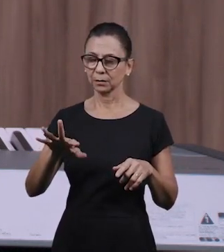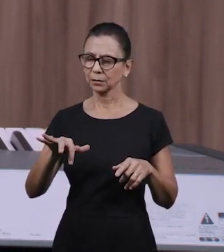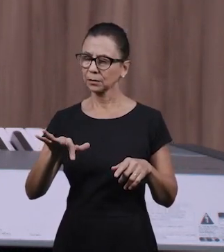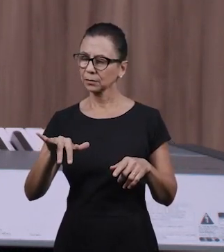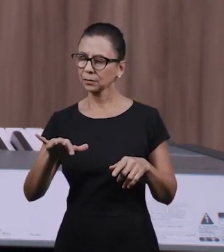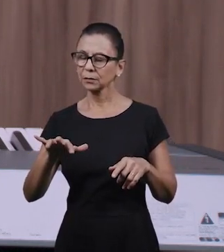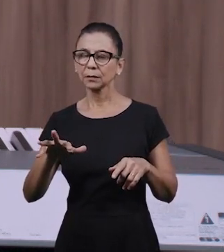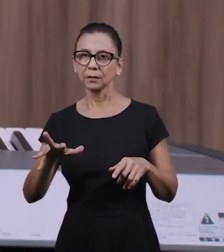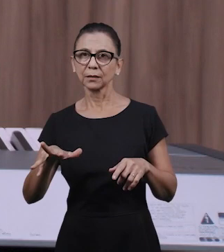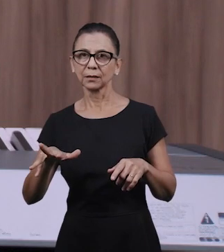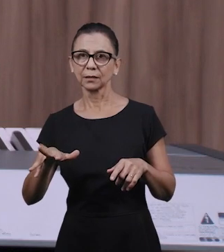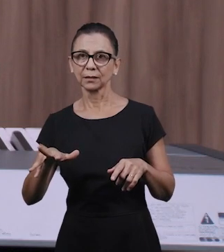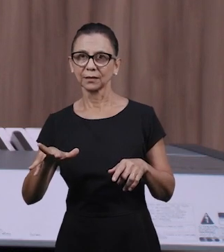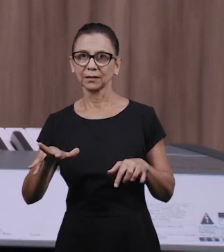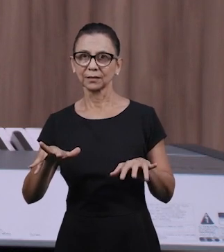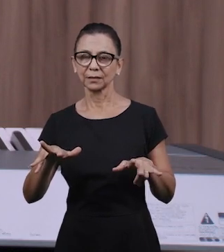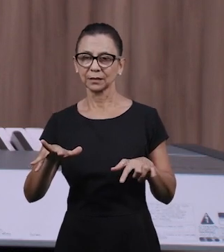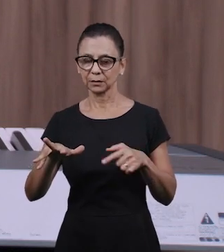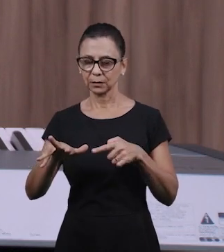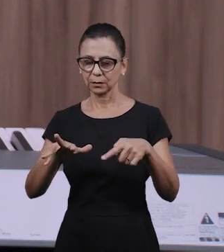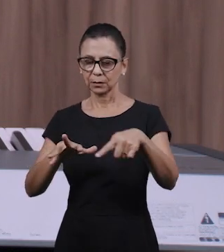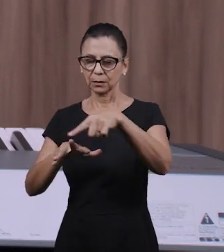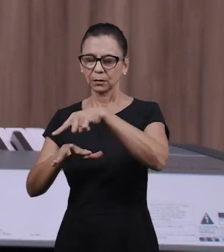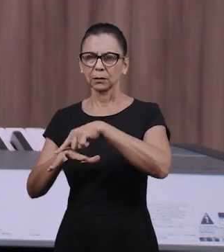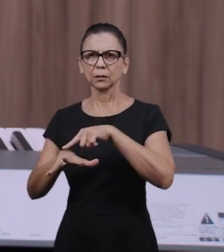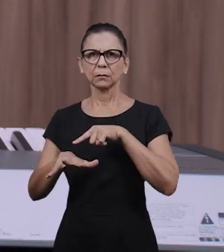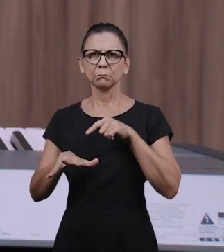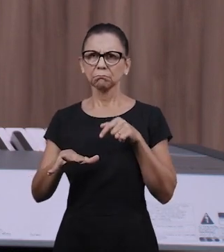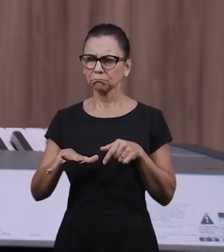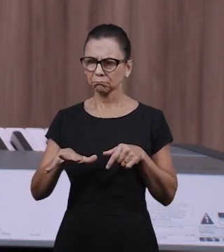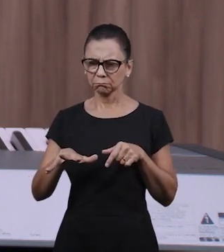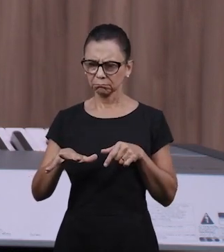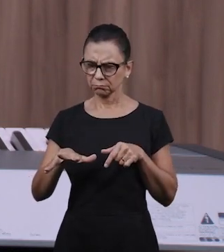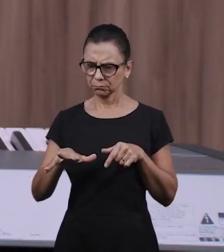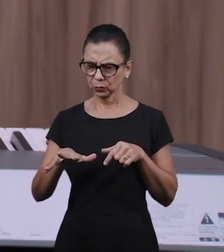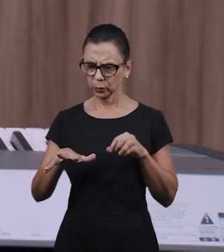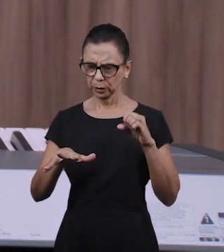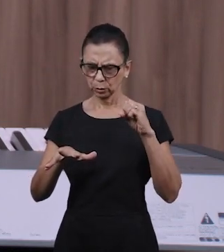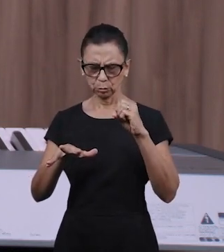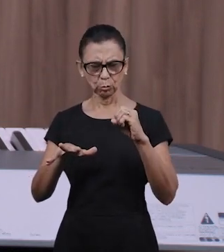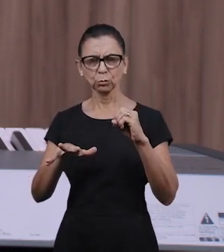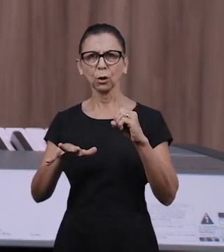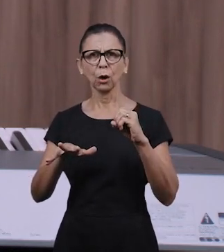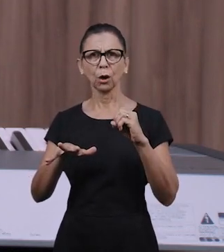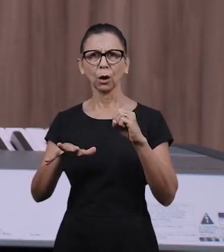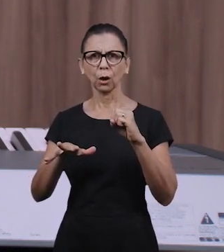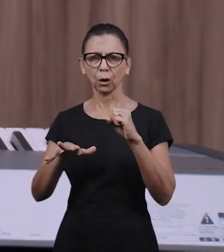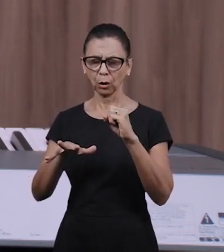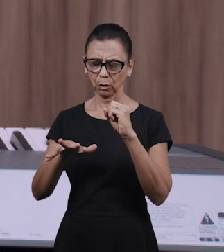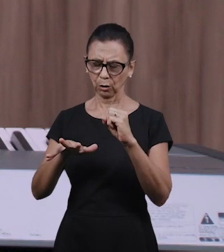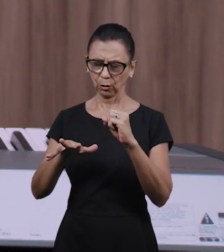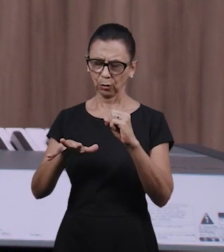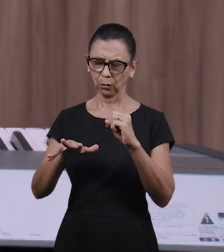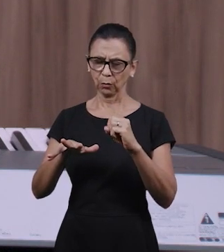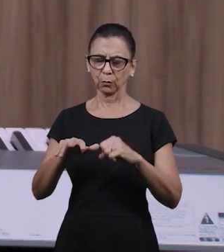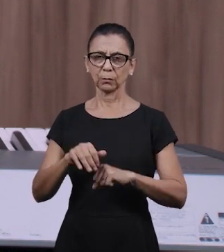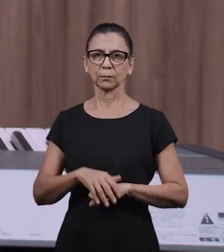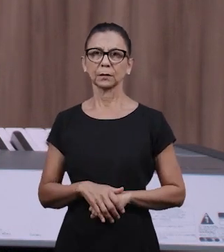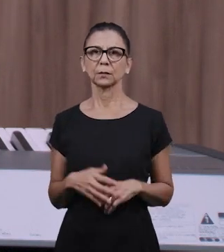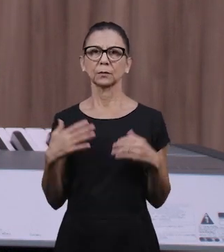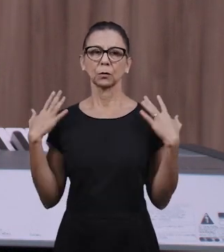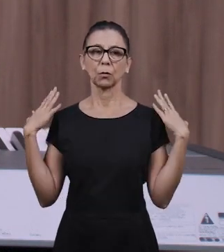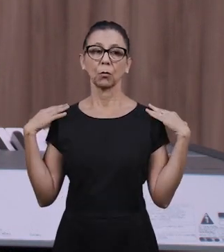de jouer le clavier, en plus de savoir le nombre de votre doigt et où se trouve le Do, vous avez